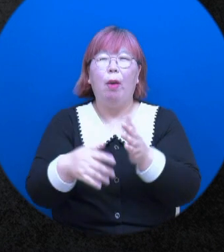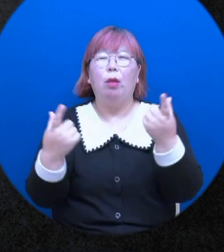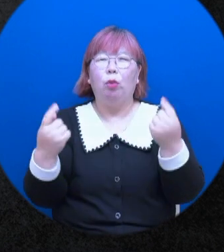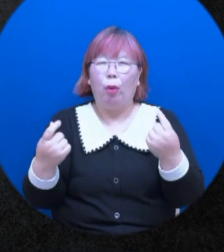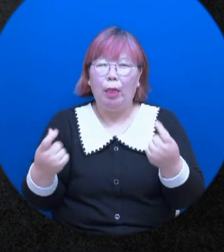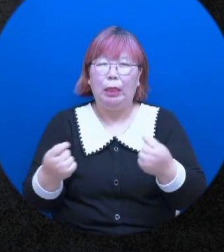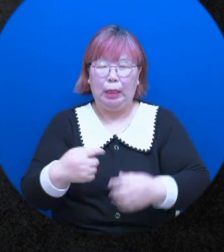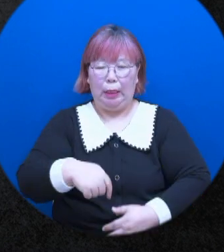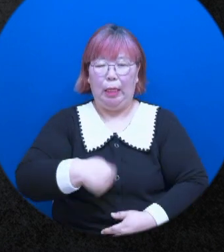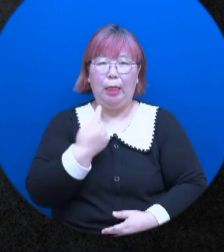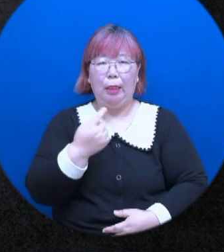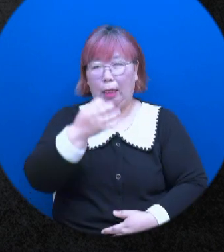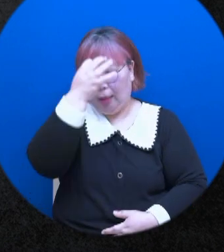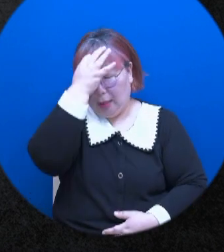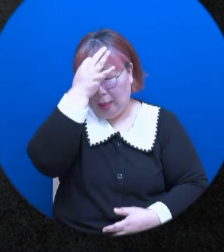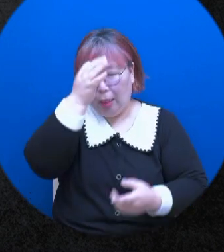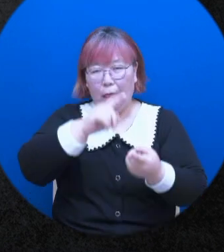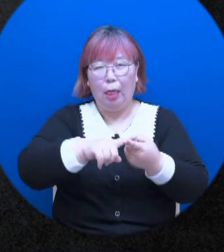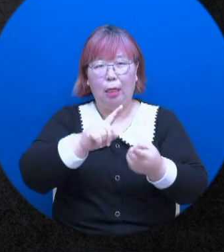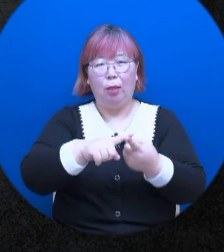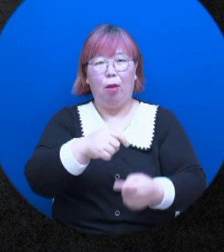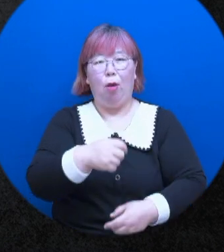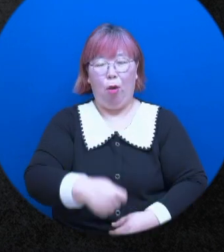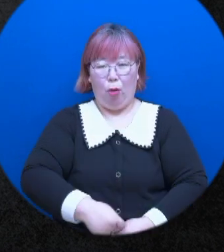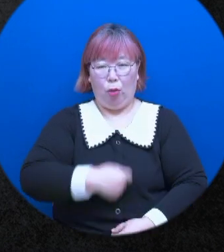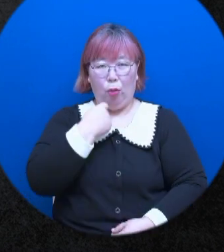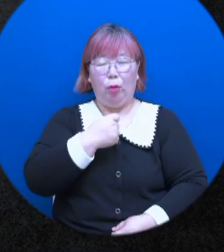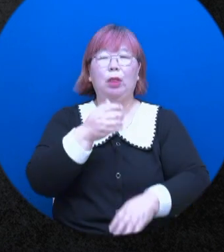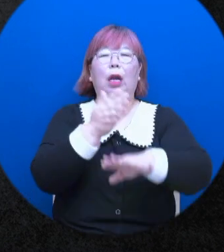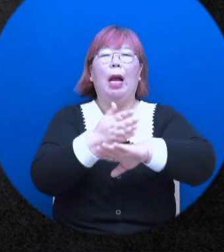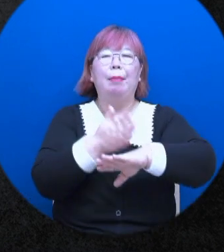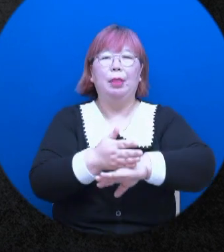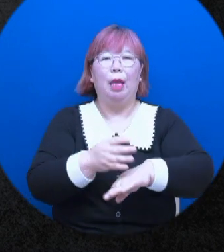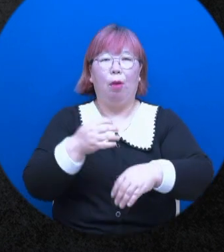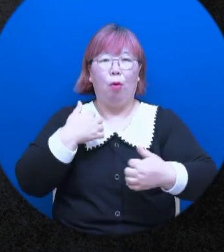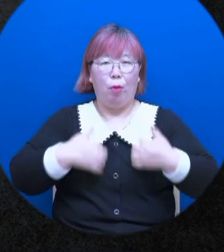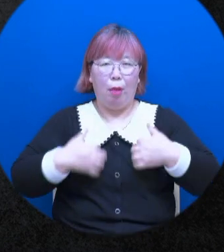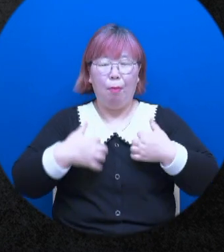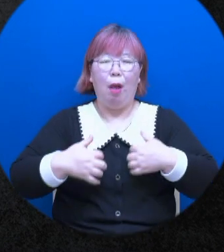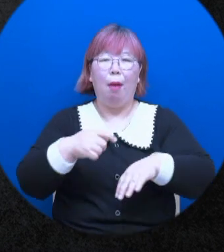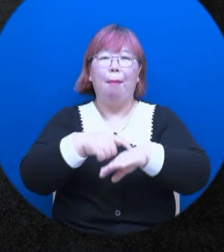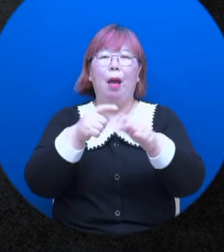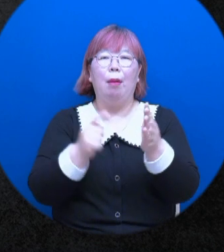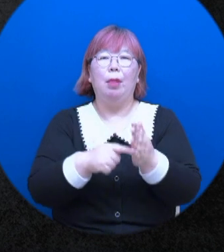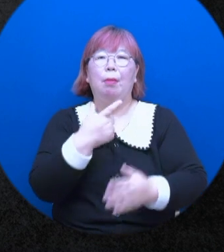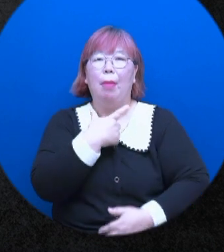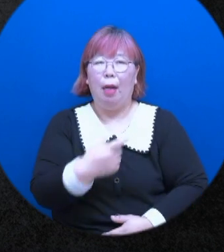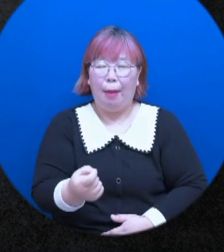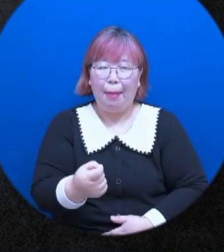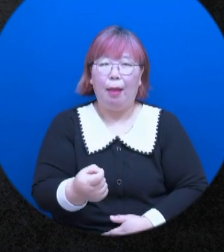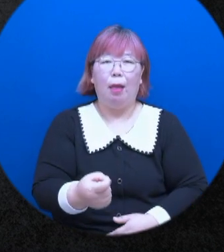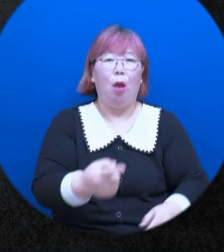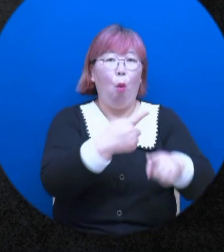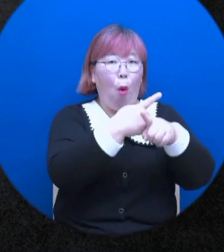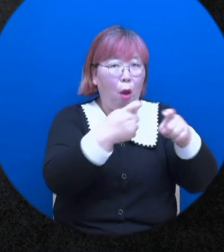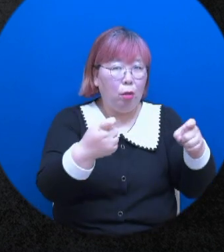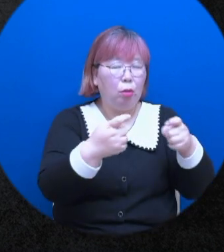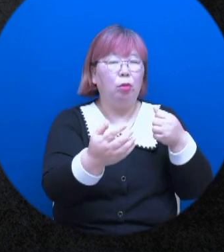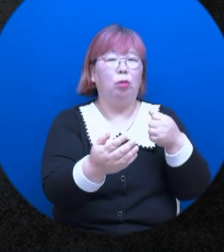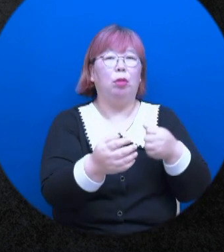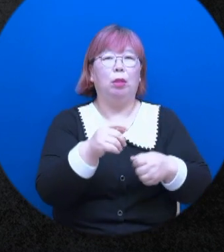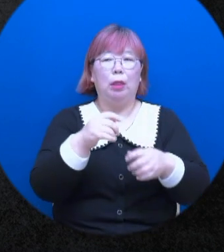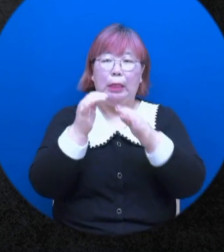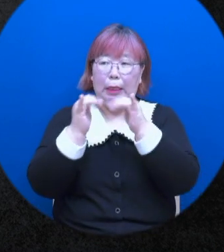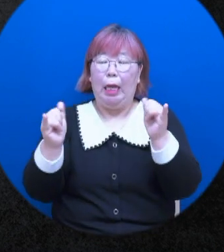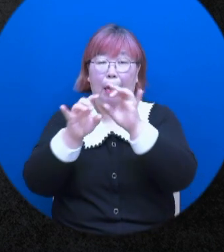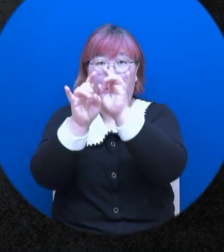또한 솔직하고도 감사한 마음으로 기뻐할 수 있기를 바라는 거다. 원수는 그리하여 인간 한 사람